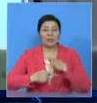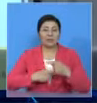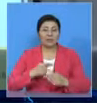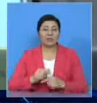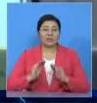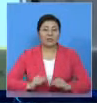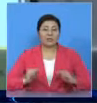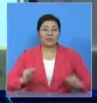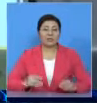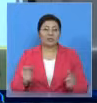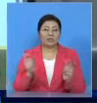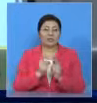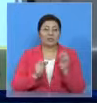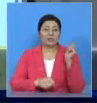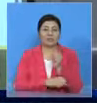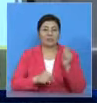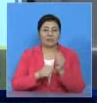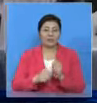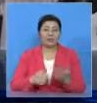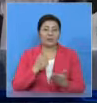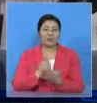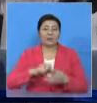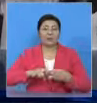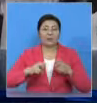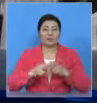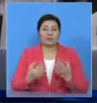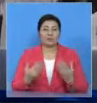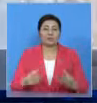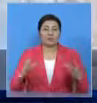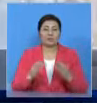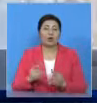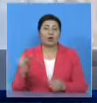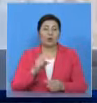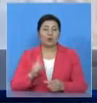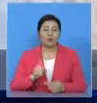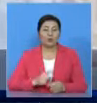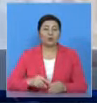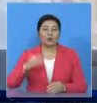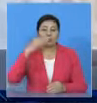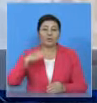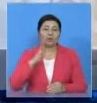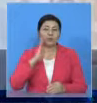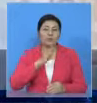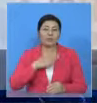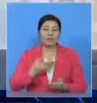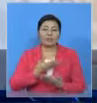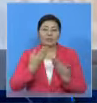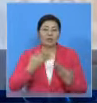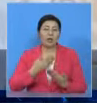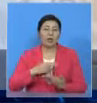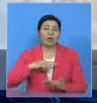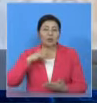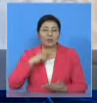младшими. По словам специалистов, глобальная проблема современного общества – то, что родители не уделяют своим детям